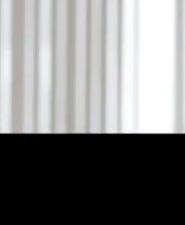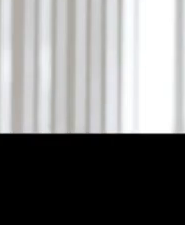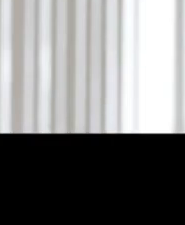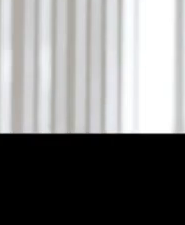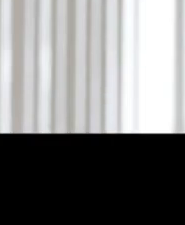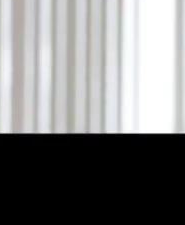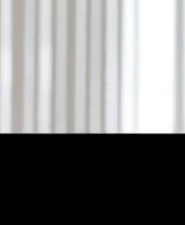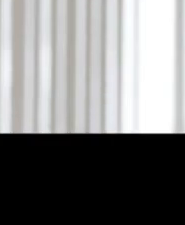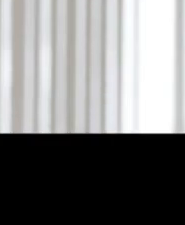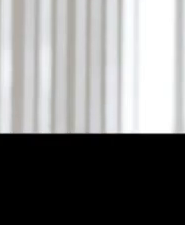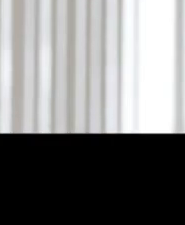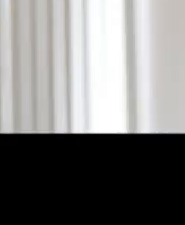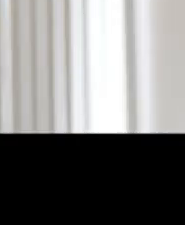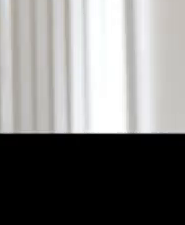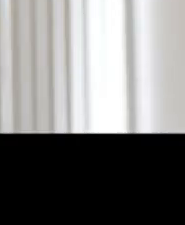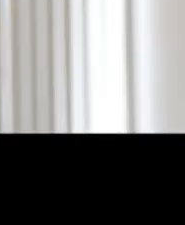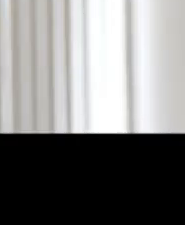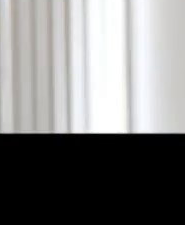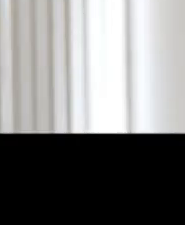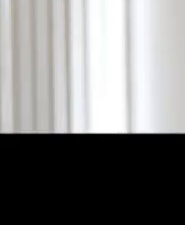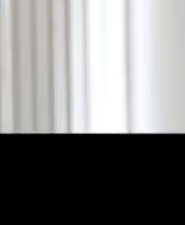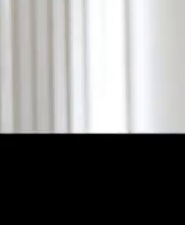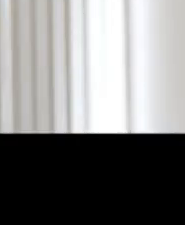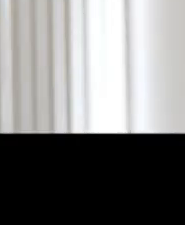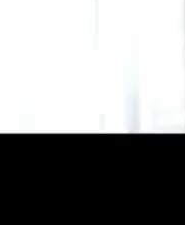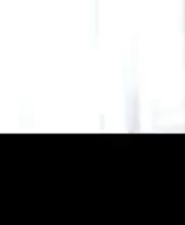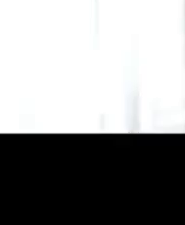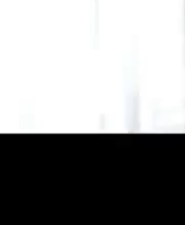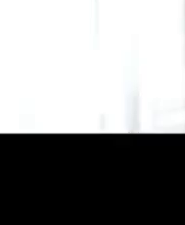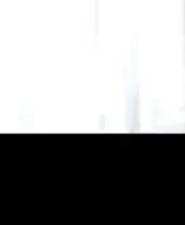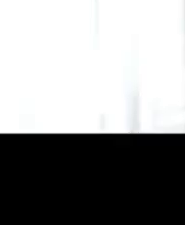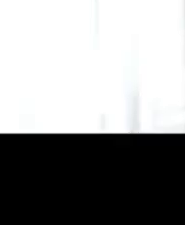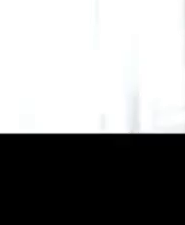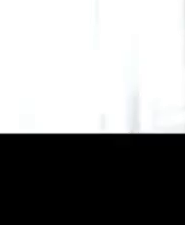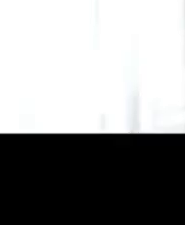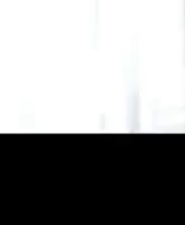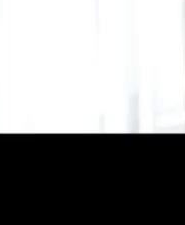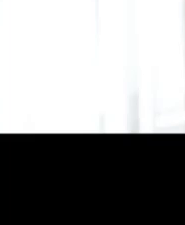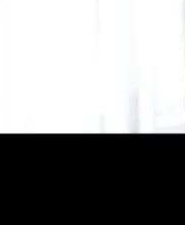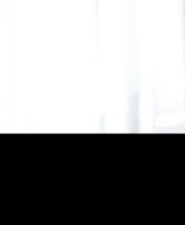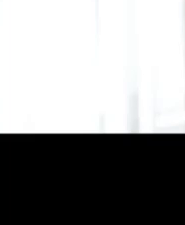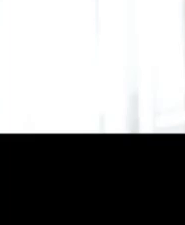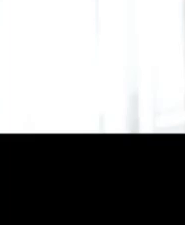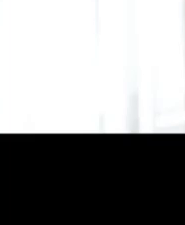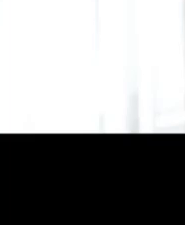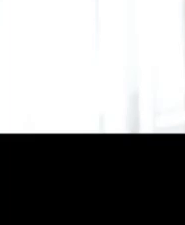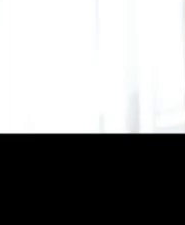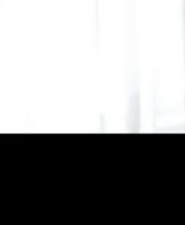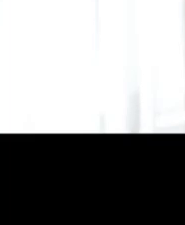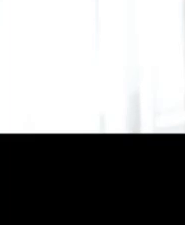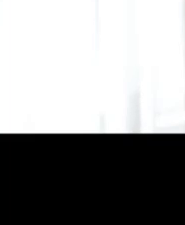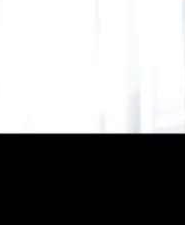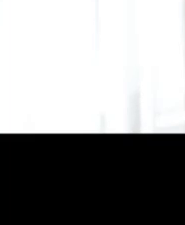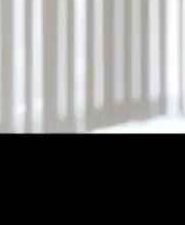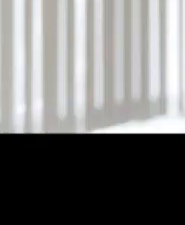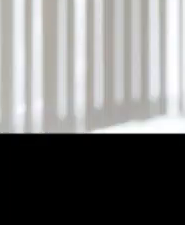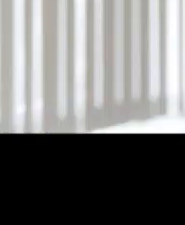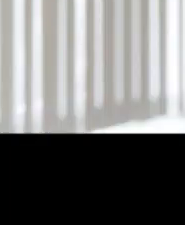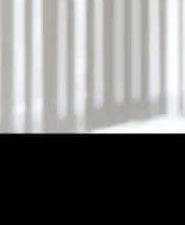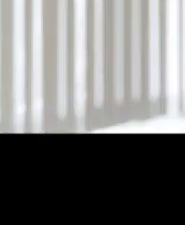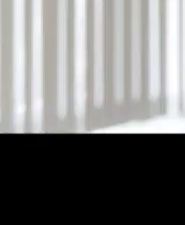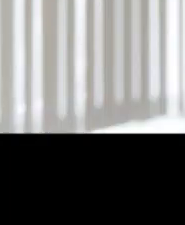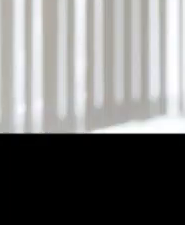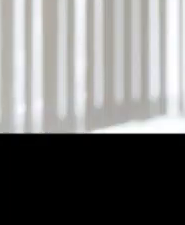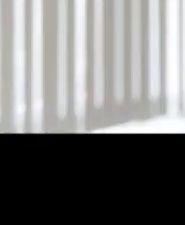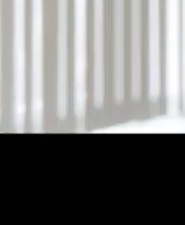Das schönste Land, um hier zu leben. Meine Heimat. Das Bundesland, in dem ich geboren wurde und das mir Heimatgefühl vermittelt.